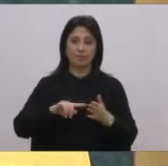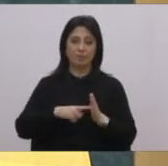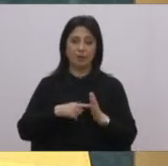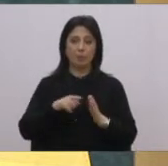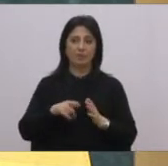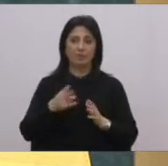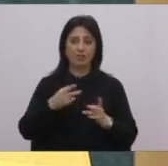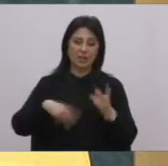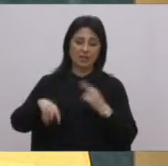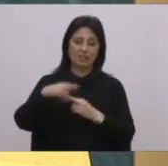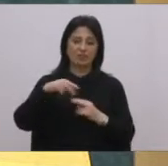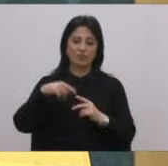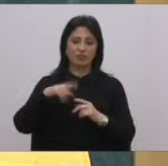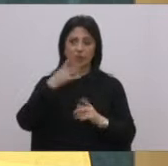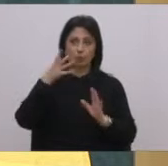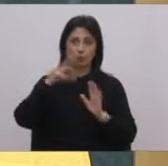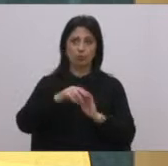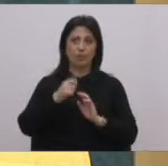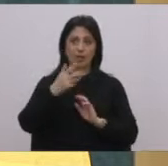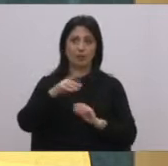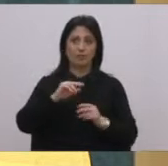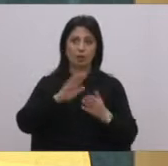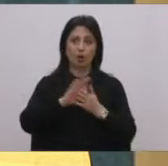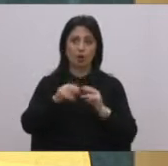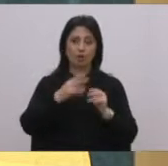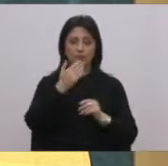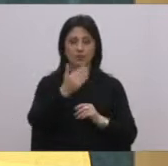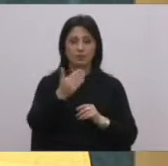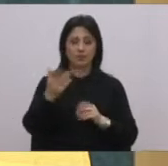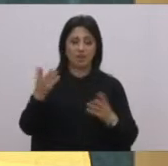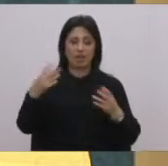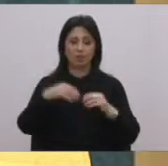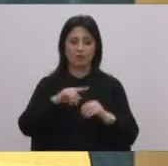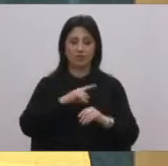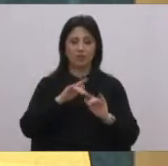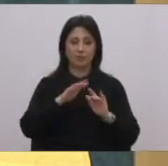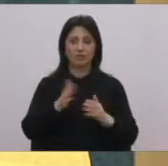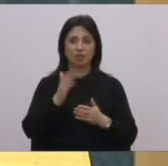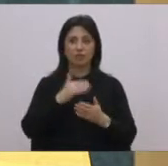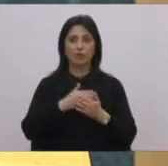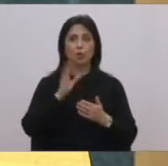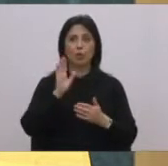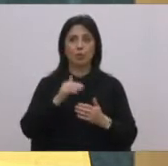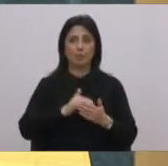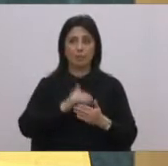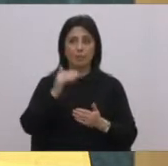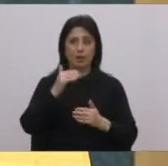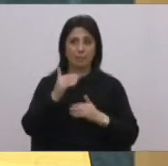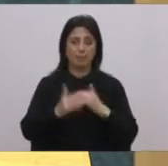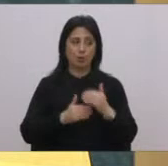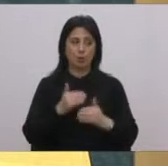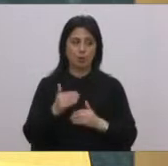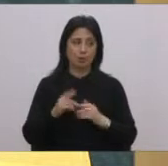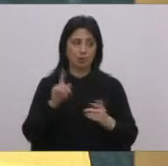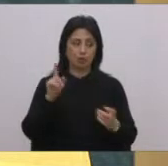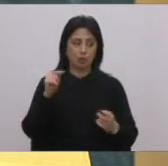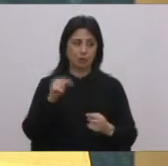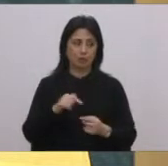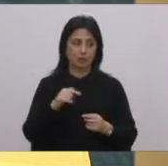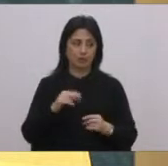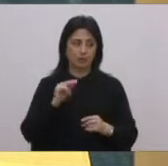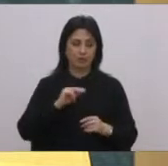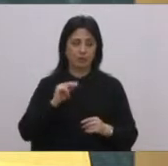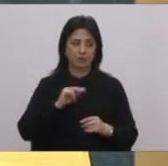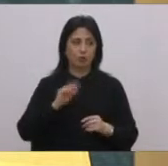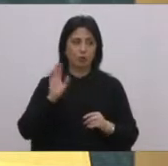რომელი დივერსიფიკაცია ჩვენ ერთდროულად რამოდენიმე კონტრაქტორის მიერ ერთობლივი ძალისხმევის შედეგად უფრო მაღალი პროგრესის და შესაბამისად